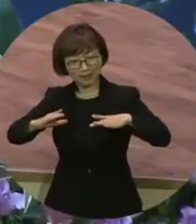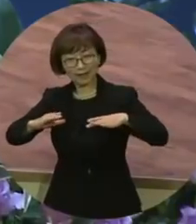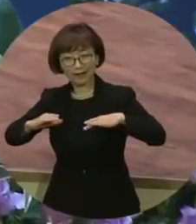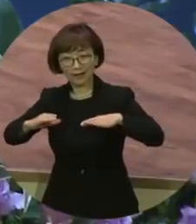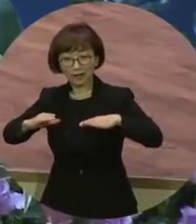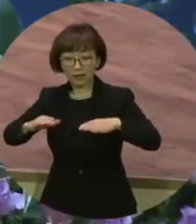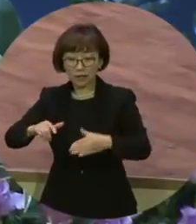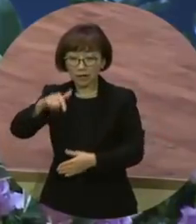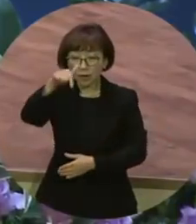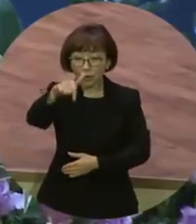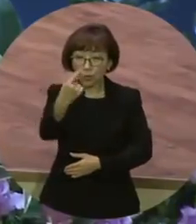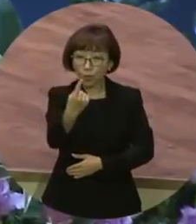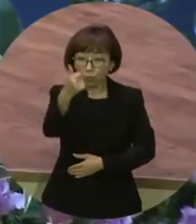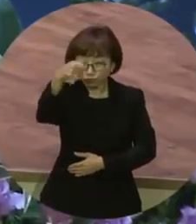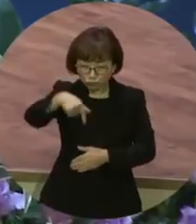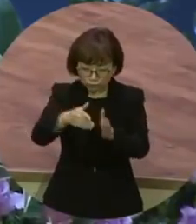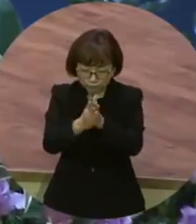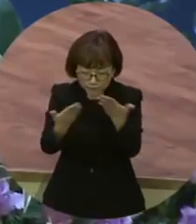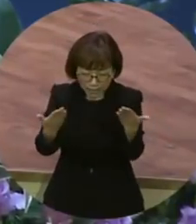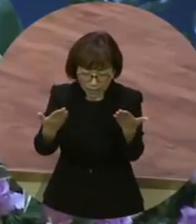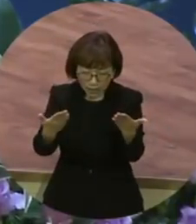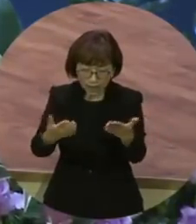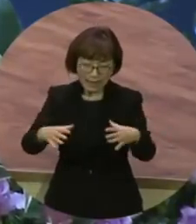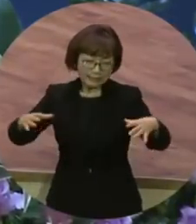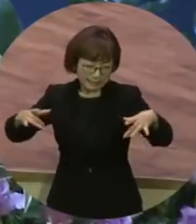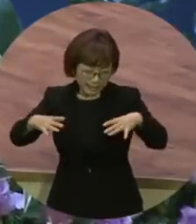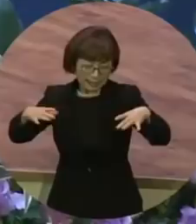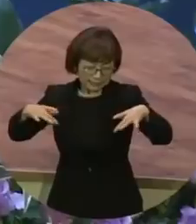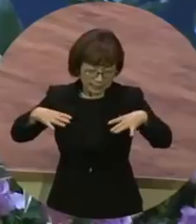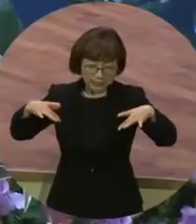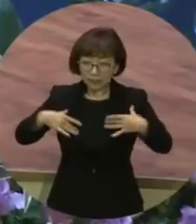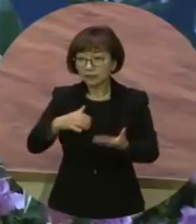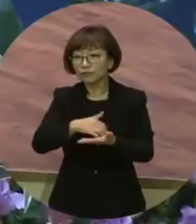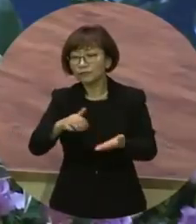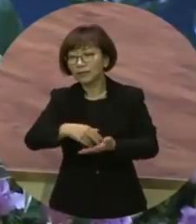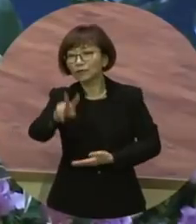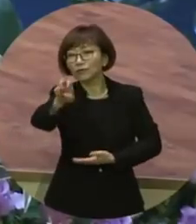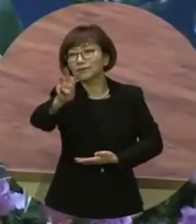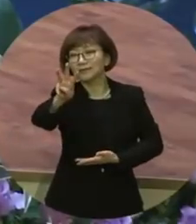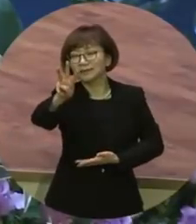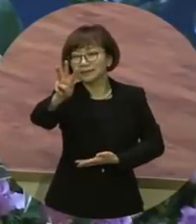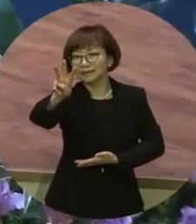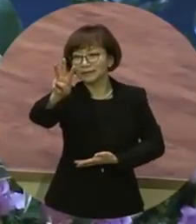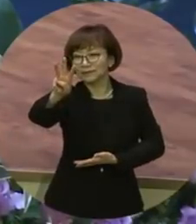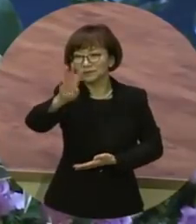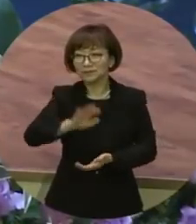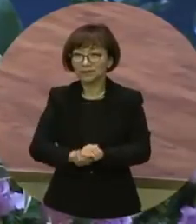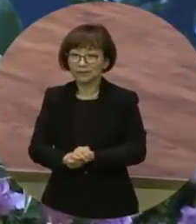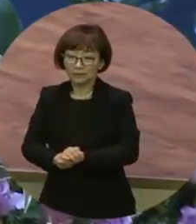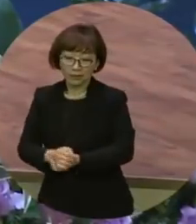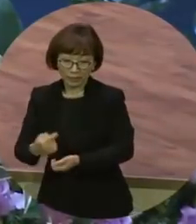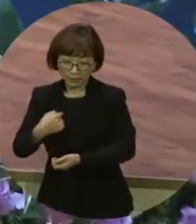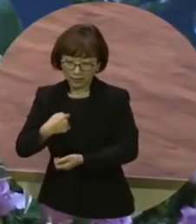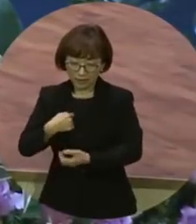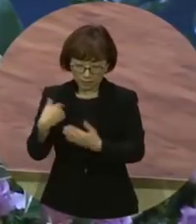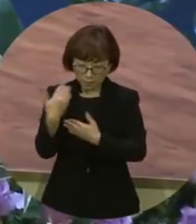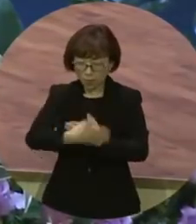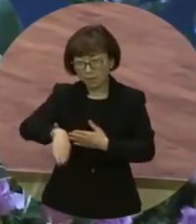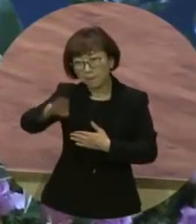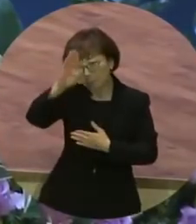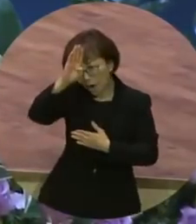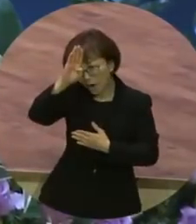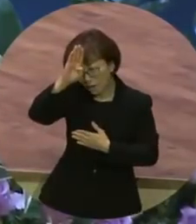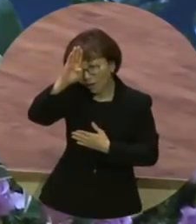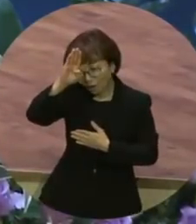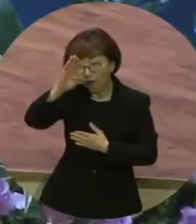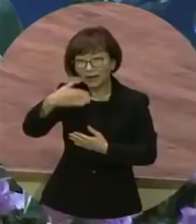고린도후서에만 23번 나옵니다. 어떤 성경보다 훨씬 많이 나와요. 그러면서 바울이 자신의 육체의 가시에 대한 얘기를 하면서 그 얘기를